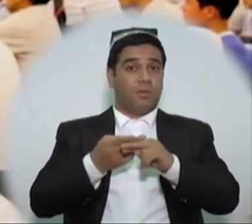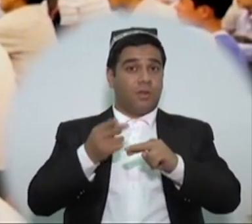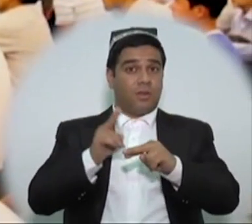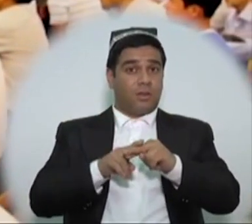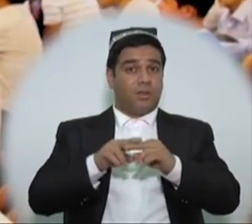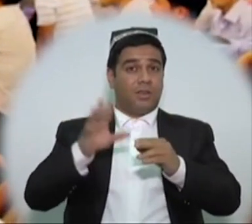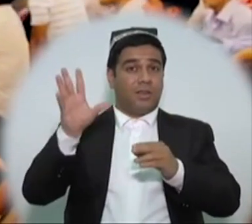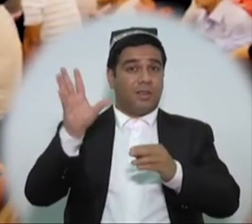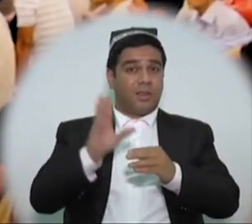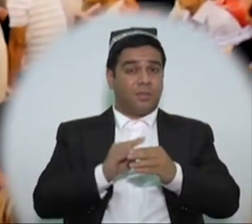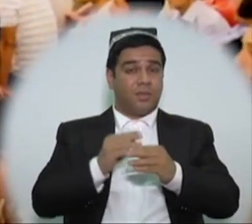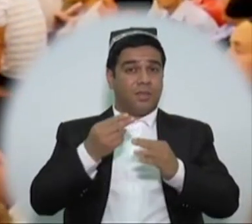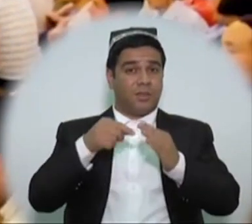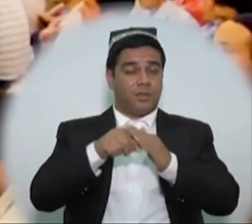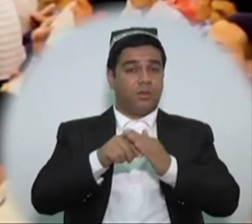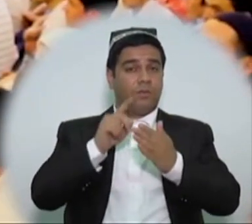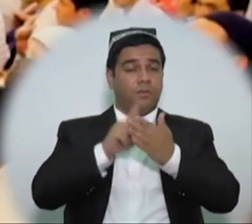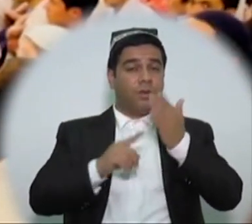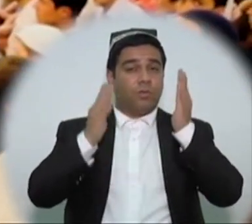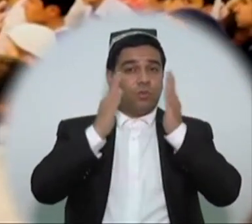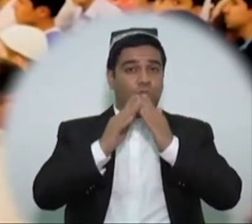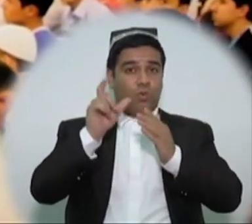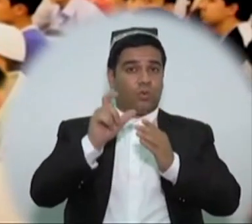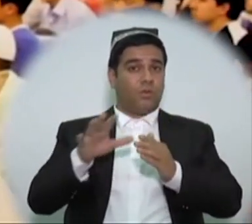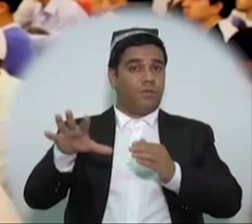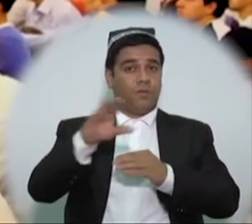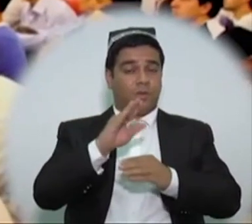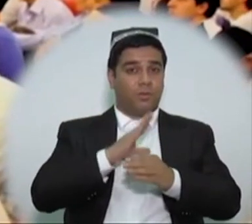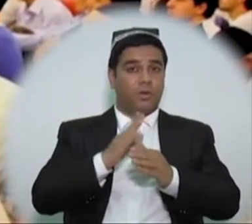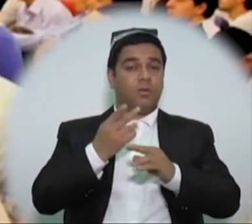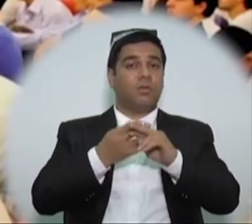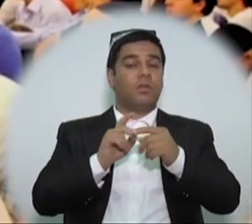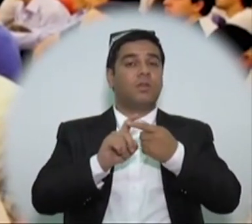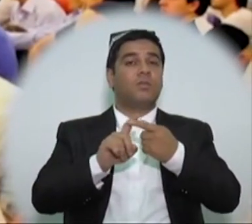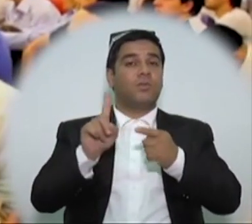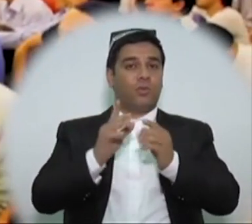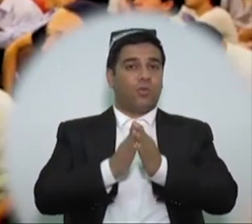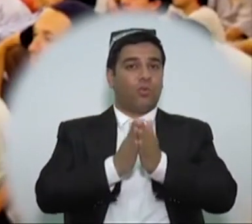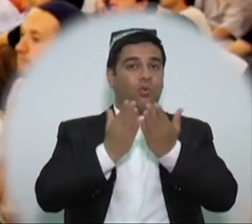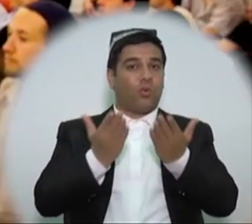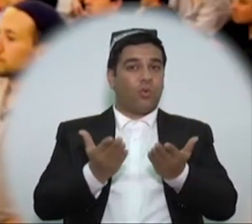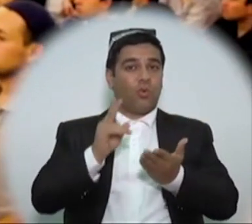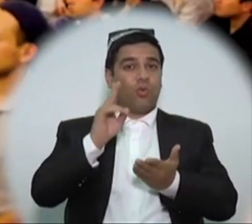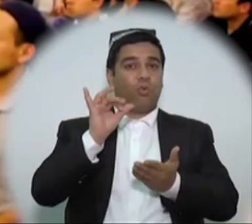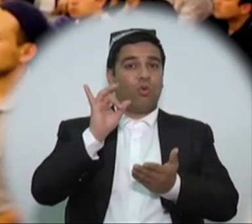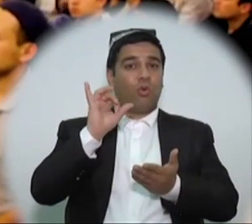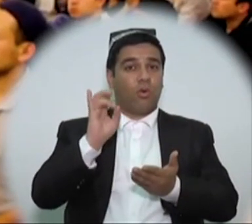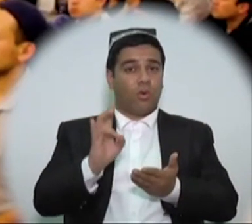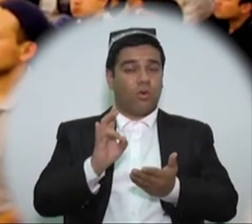Mana shular hammasi islom olamida bo'ldi, Qur'onni ta'sirida bo'ldi. Shariatning